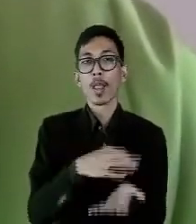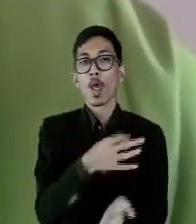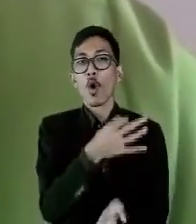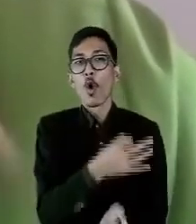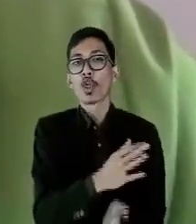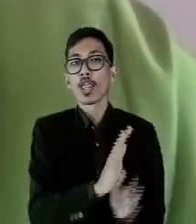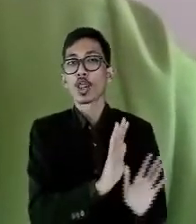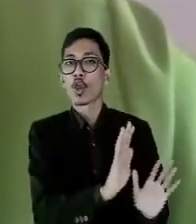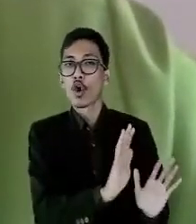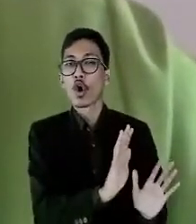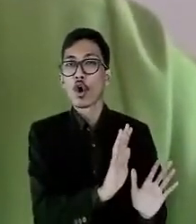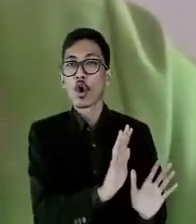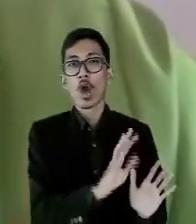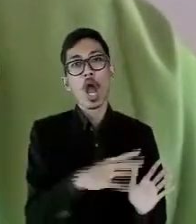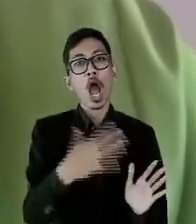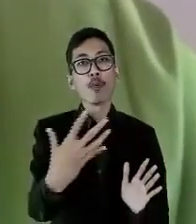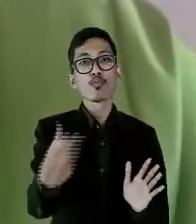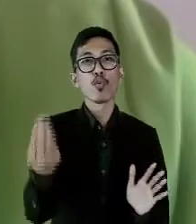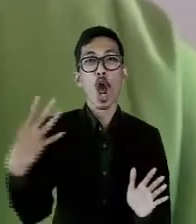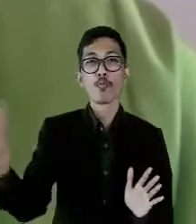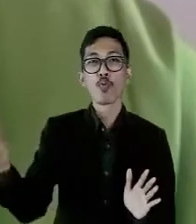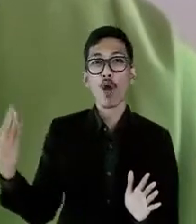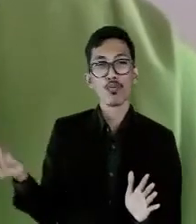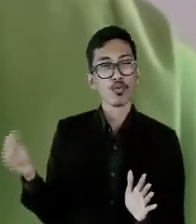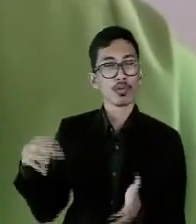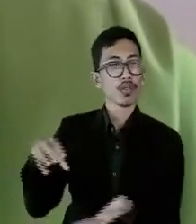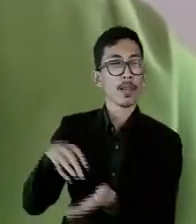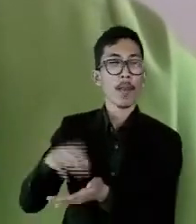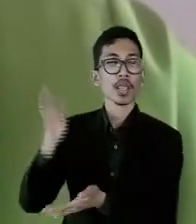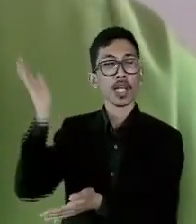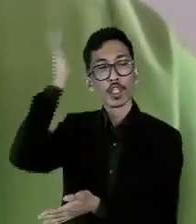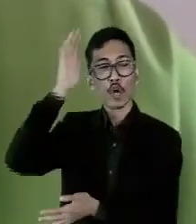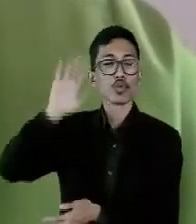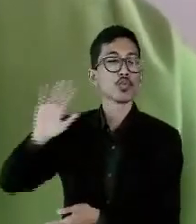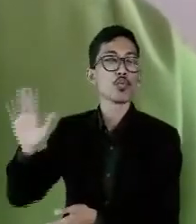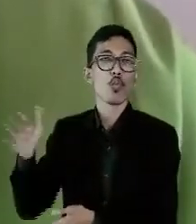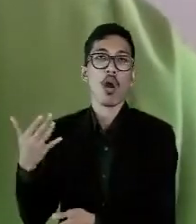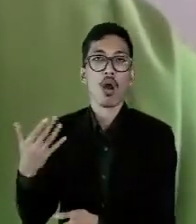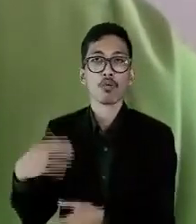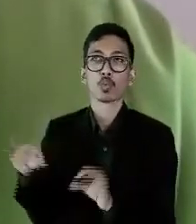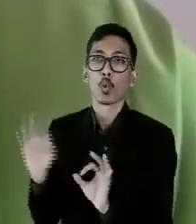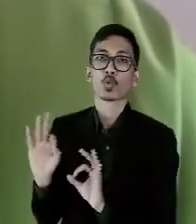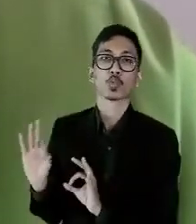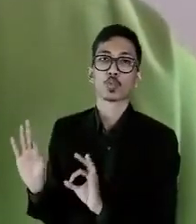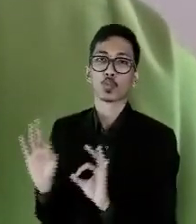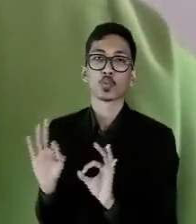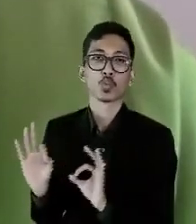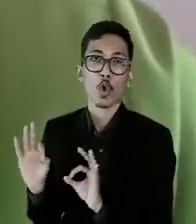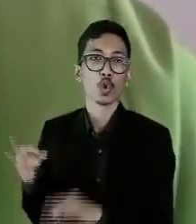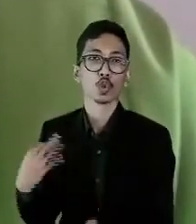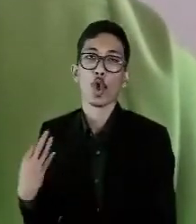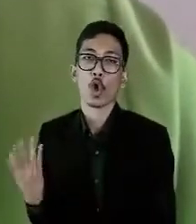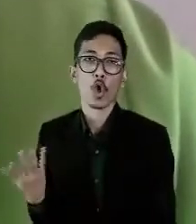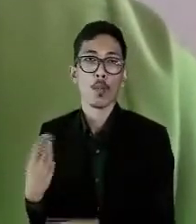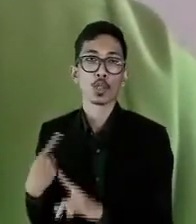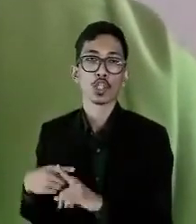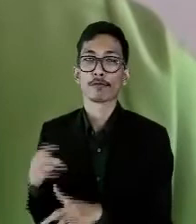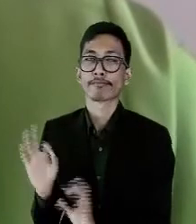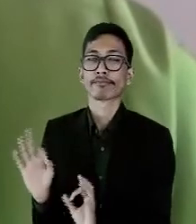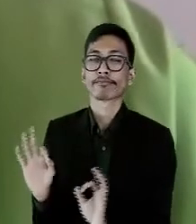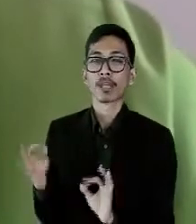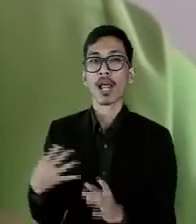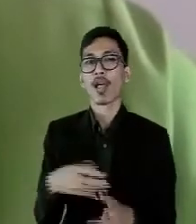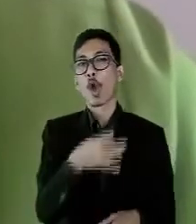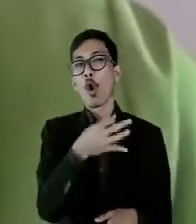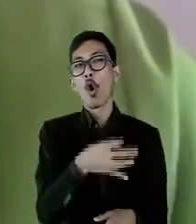Jadi yang di kampung sana sudah hijau, jadi tidak ada. Jadi kita agak sedikit ya